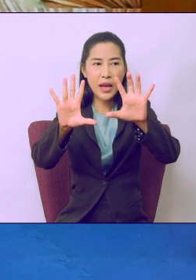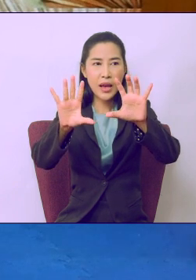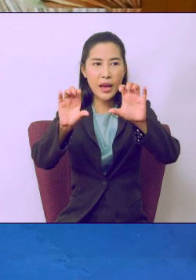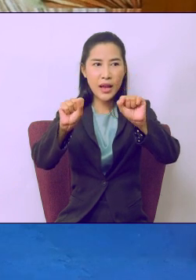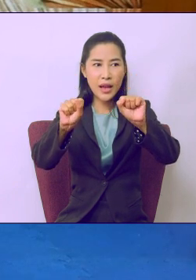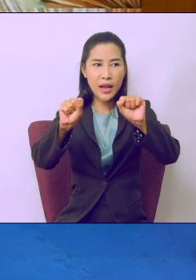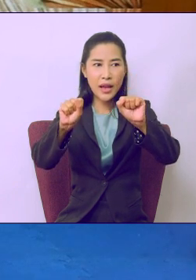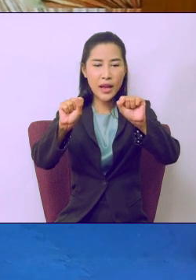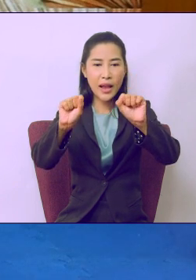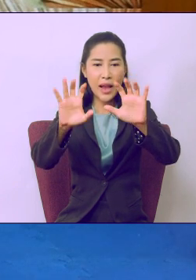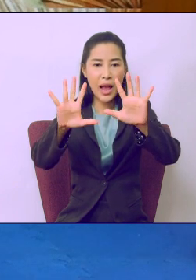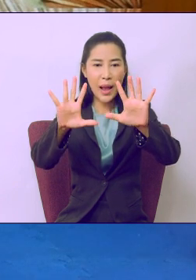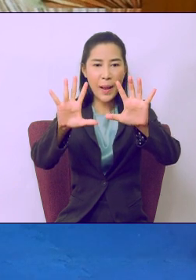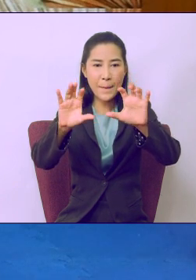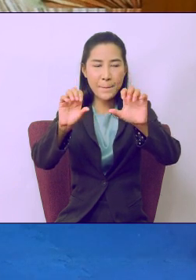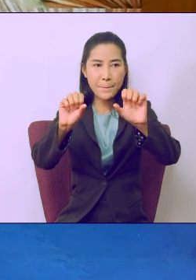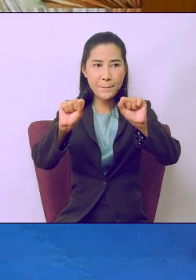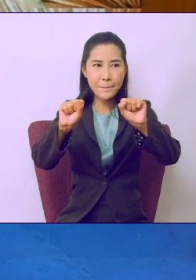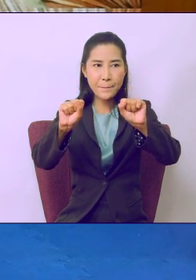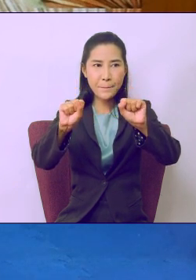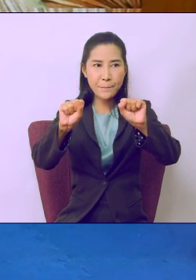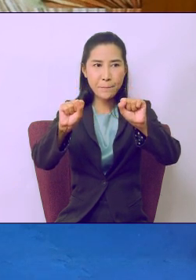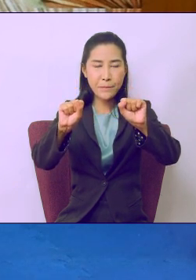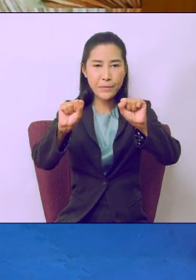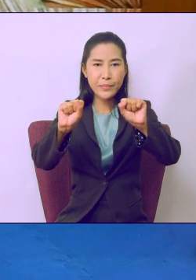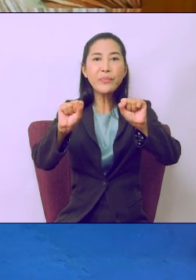สถากำแบได้เลยครับนมะ